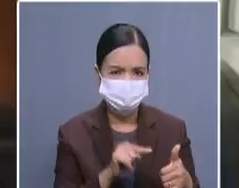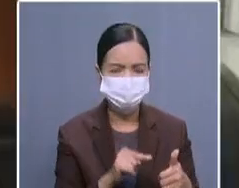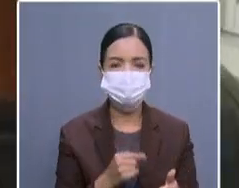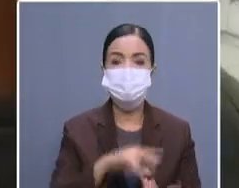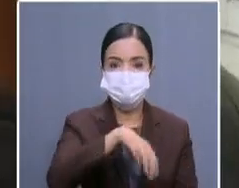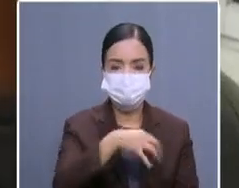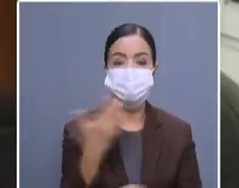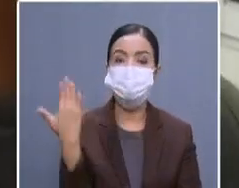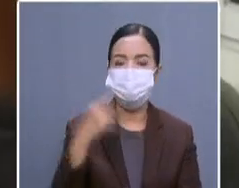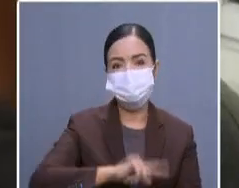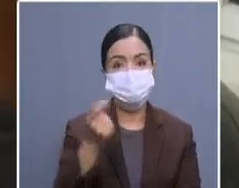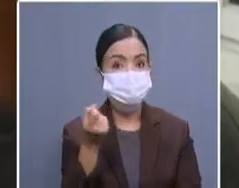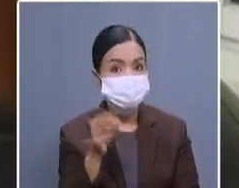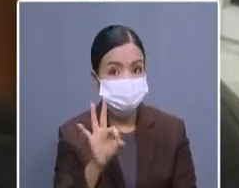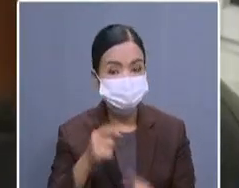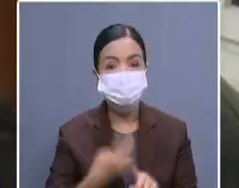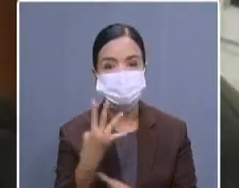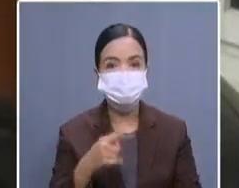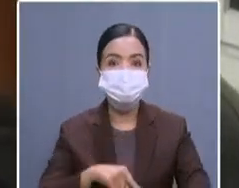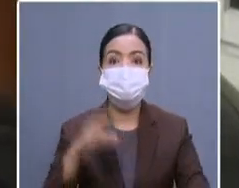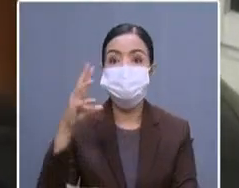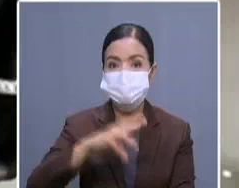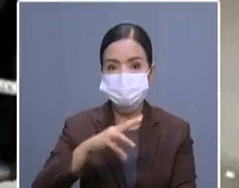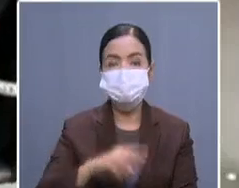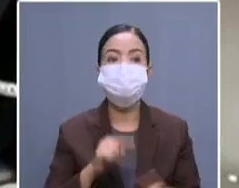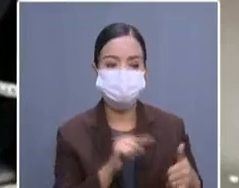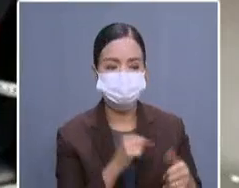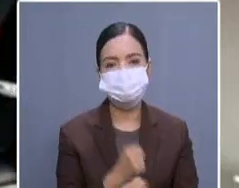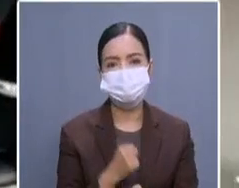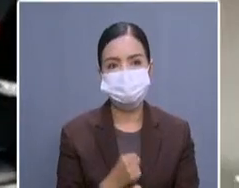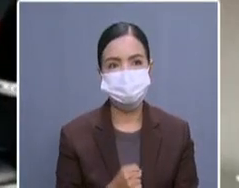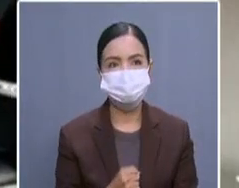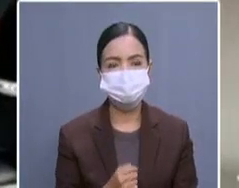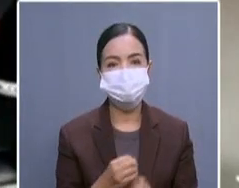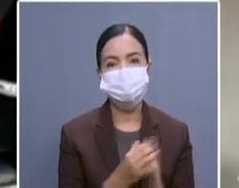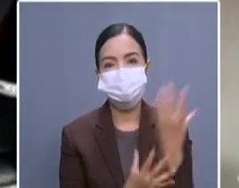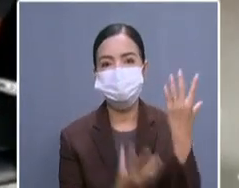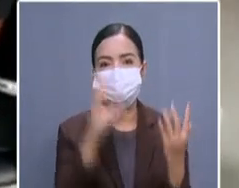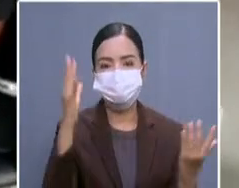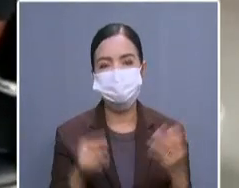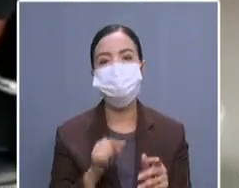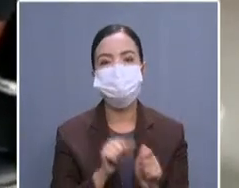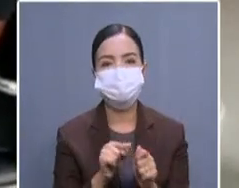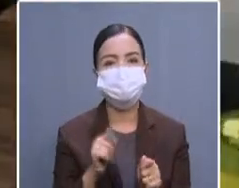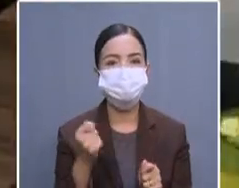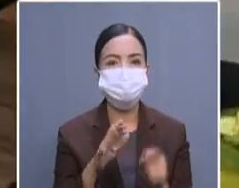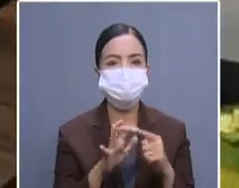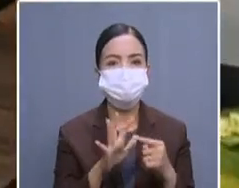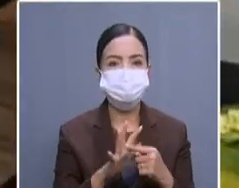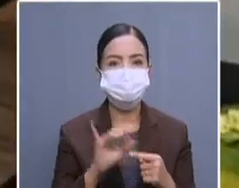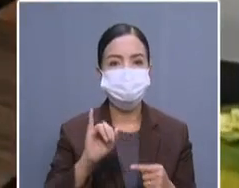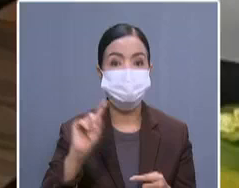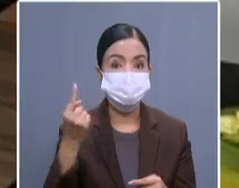ที่19เมษายนค่ะช่วงเวลา6โมงเย็นเขาบอกว่าขณะที่ทำงานอยู่ในสวนในอำเภอท่าใหม่ก็ถูกกลุ่มชายชะกัน